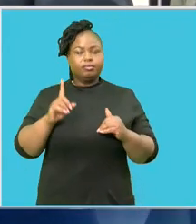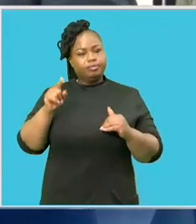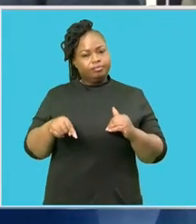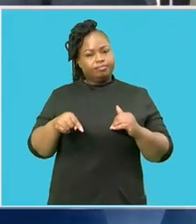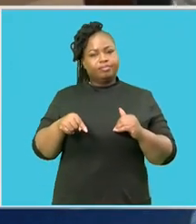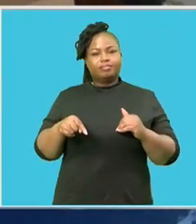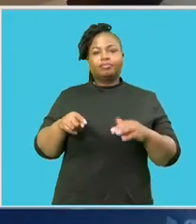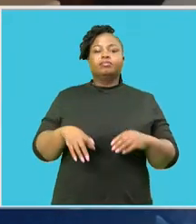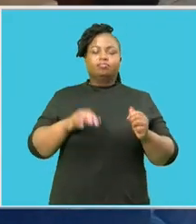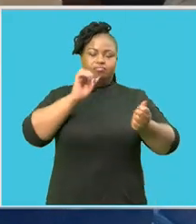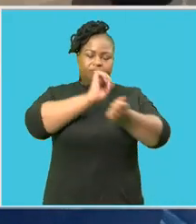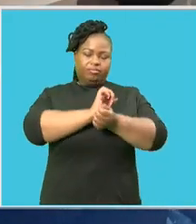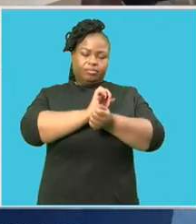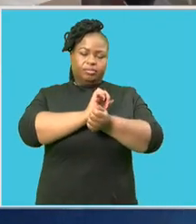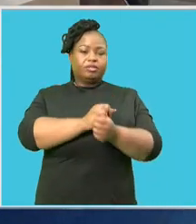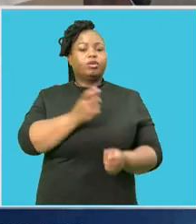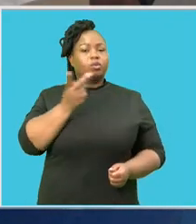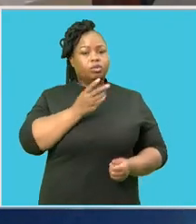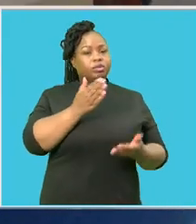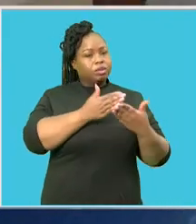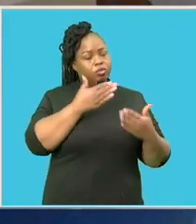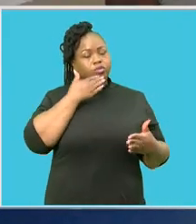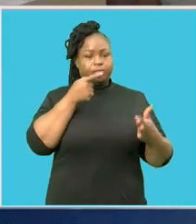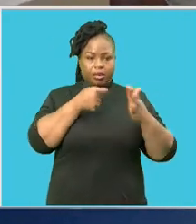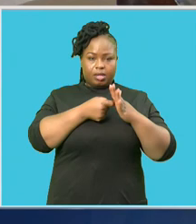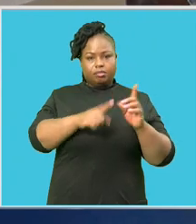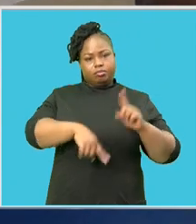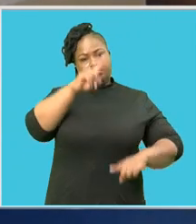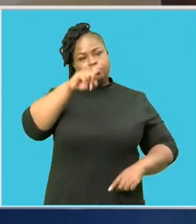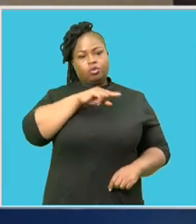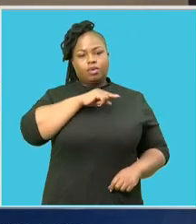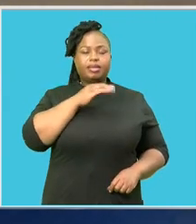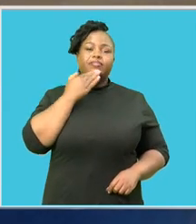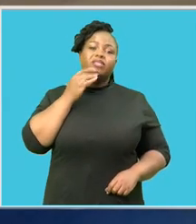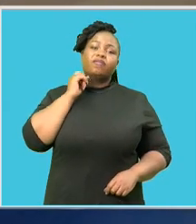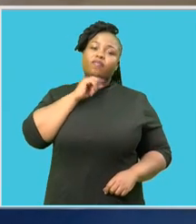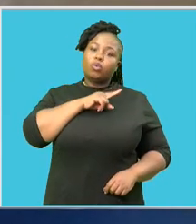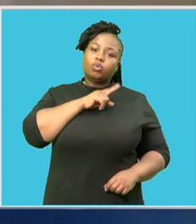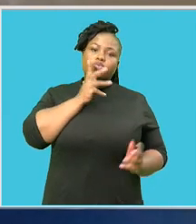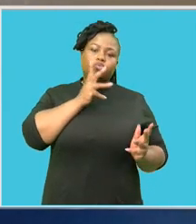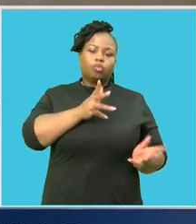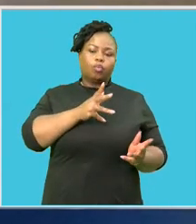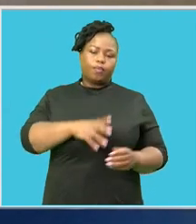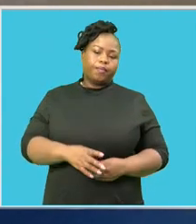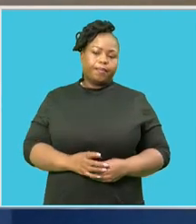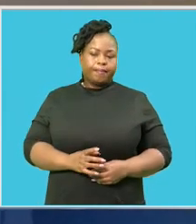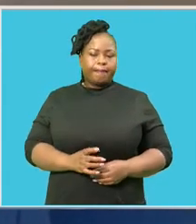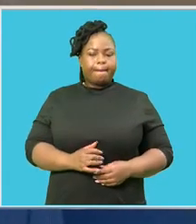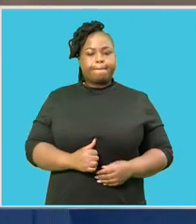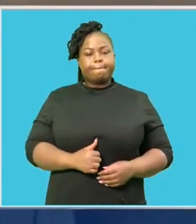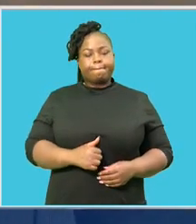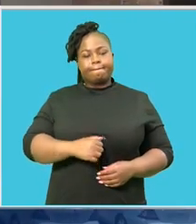ngamasongo kasigonyela, kanti futhi nalabo abathengayo bakhishwe ngoba basuke benza okungafanele uma bethenga indlu yoxhaso.